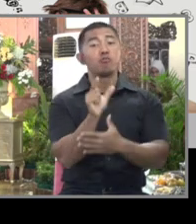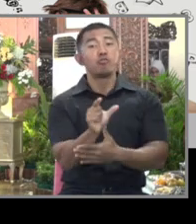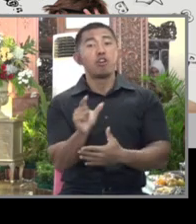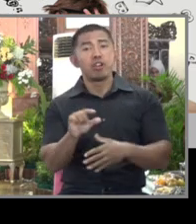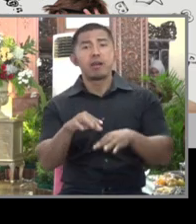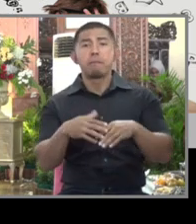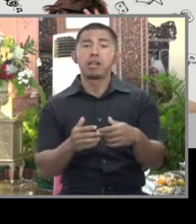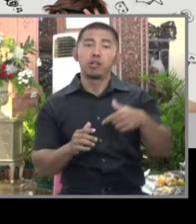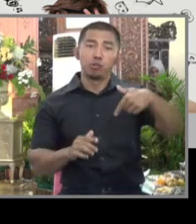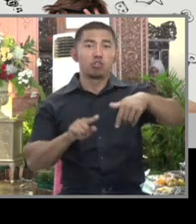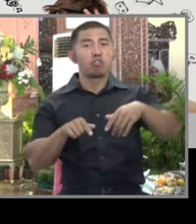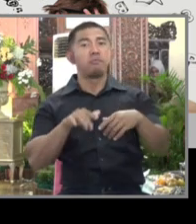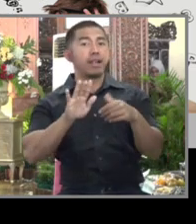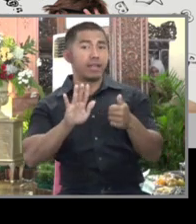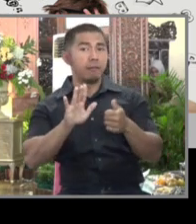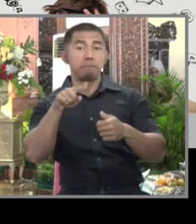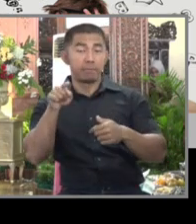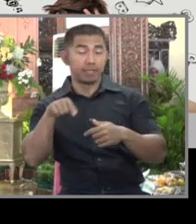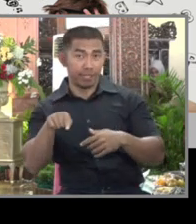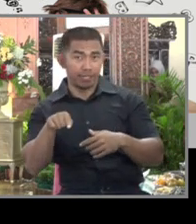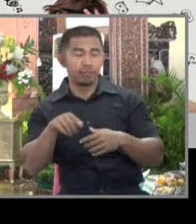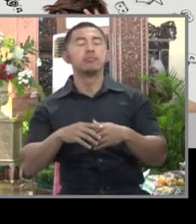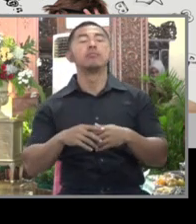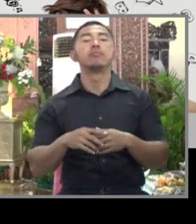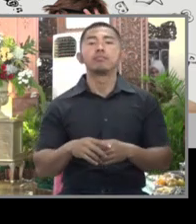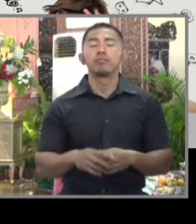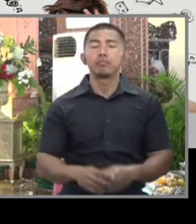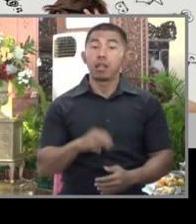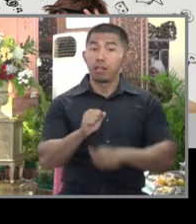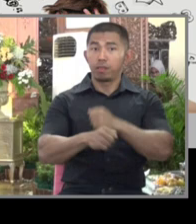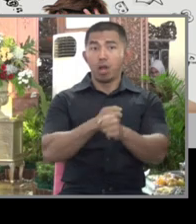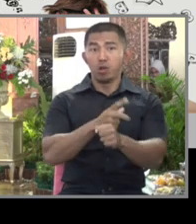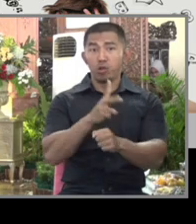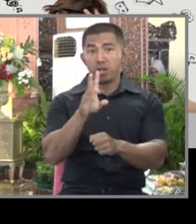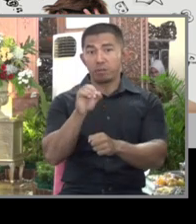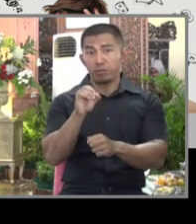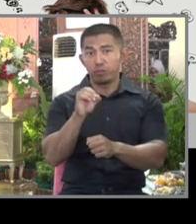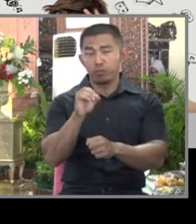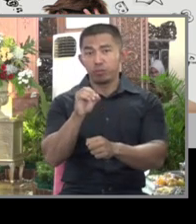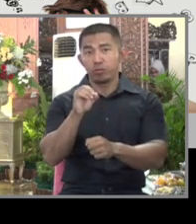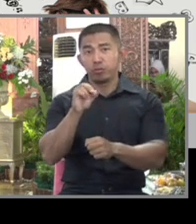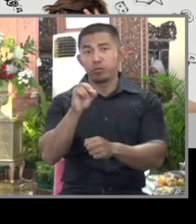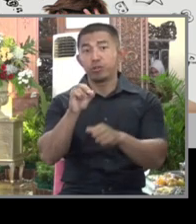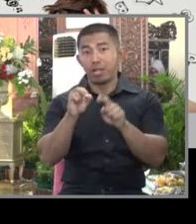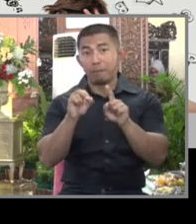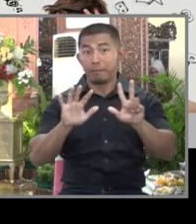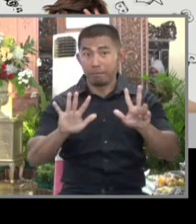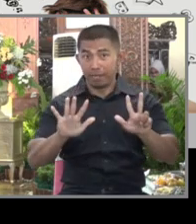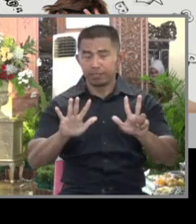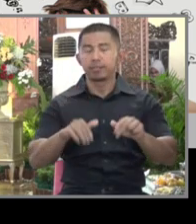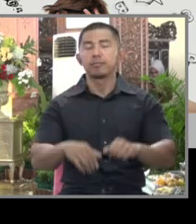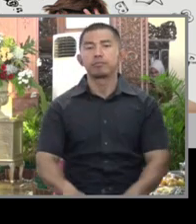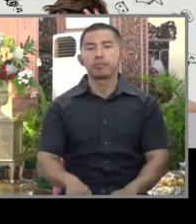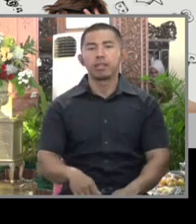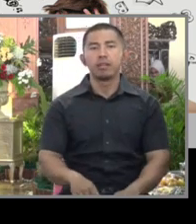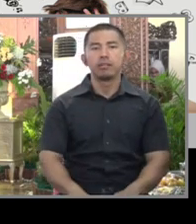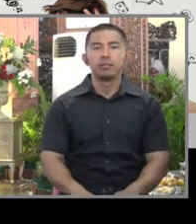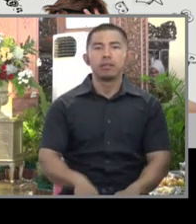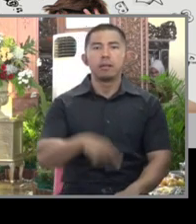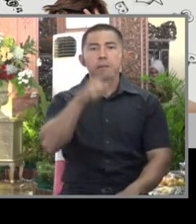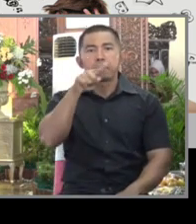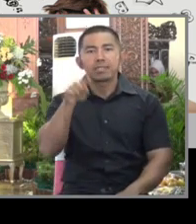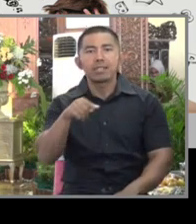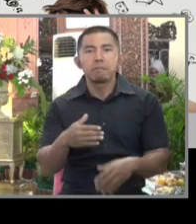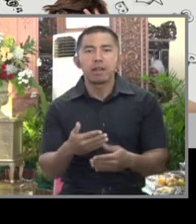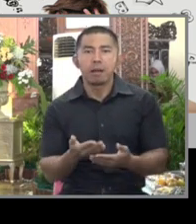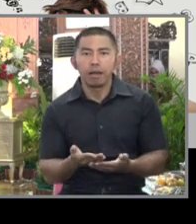mencapai 76,61% pada tahun 2018. Persentase laporan hasil tindak